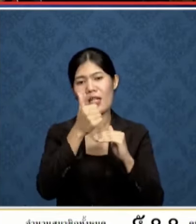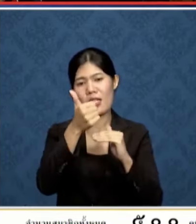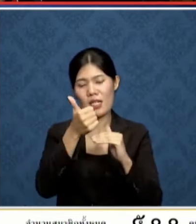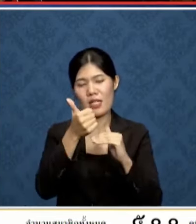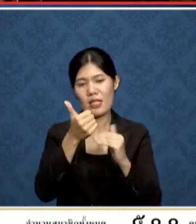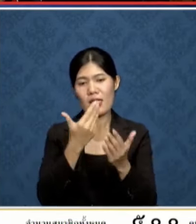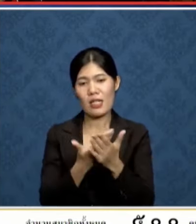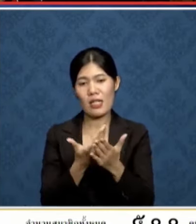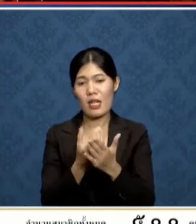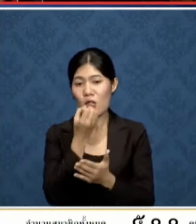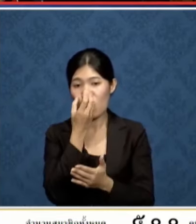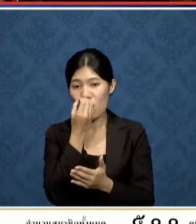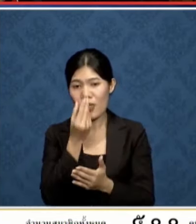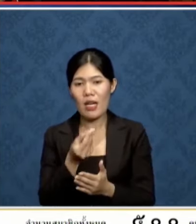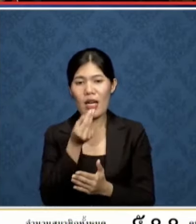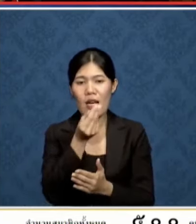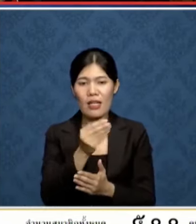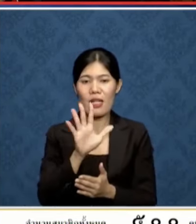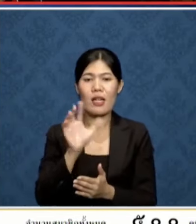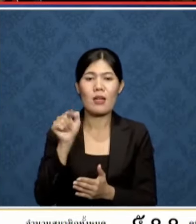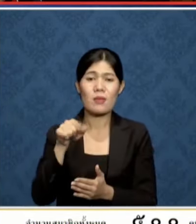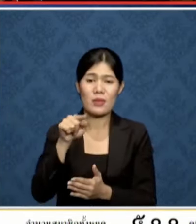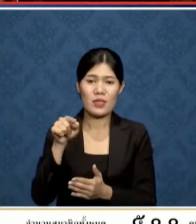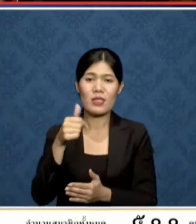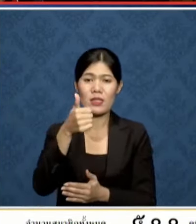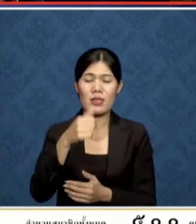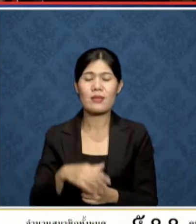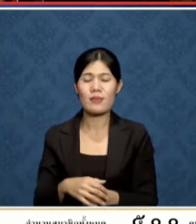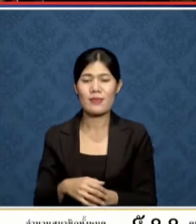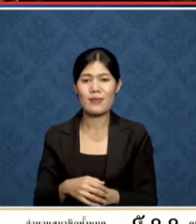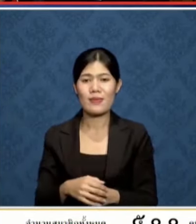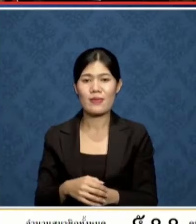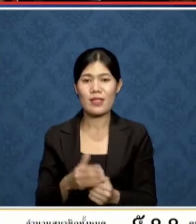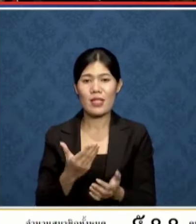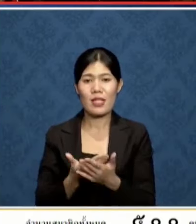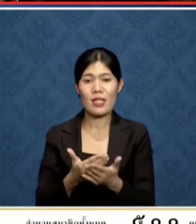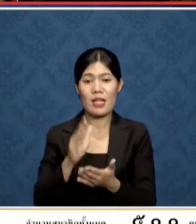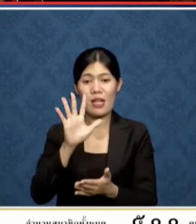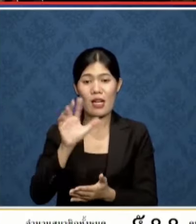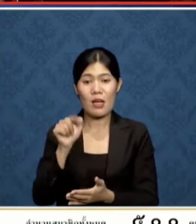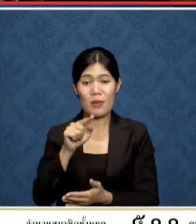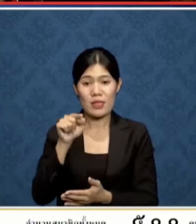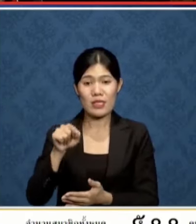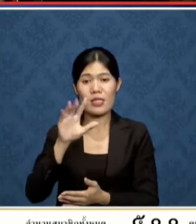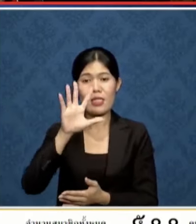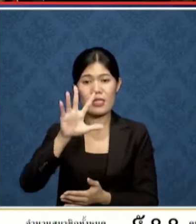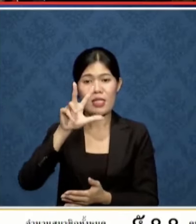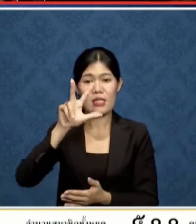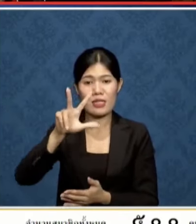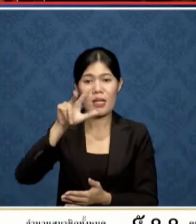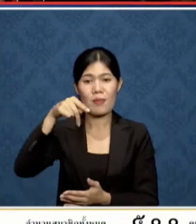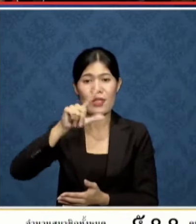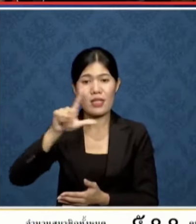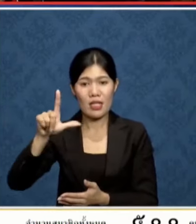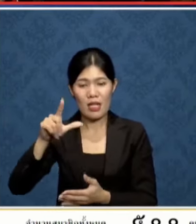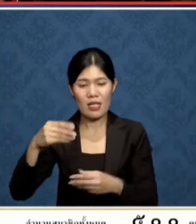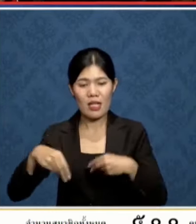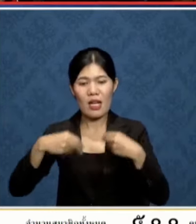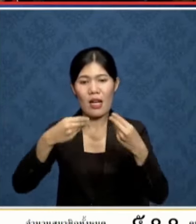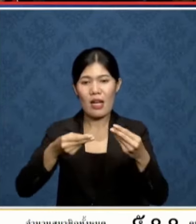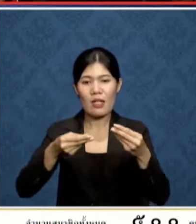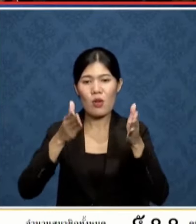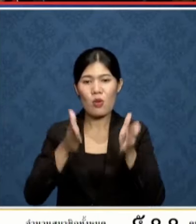จะชำระดอกเบี้ยสัก 5%ก็ยังดีครับ 5% 3,000ล้านนะครับ 3,000ล้านนี่เพิ่มสิทธิประโยชน์ให้แก่ผู้